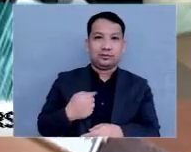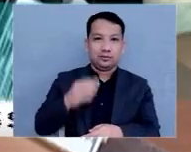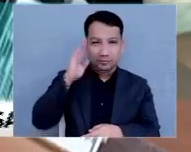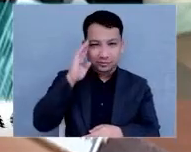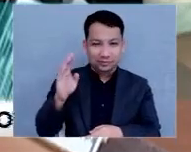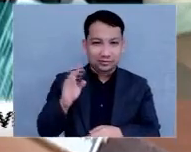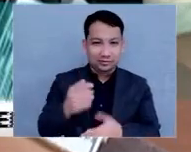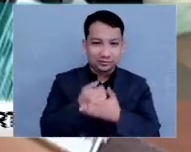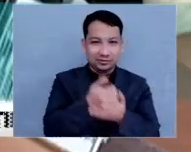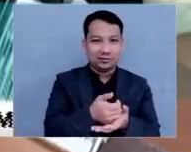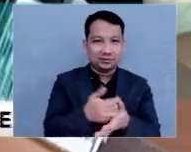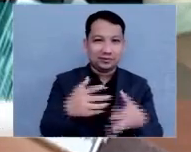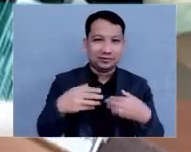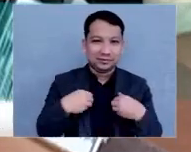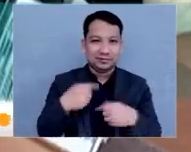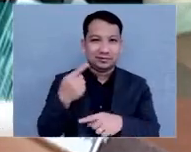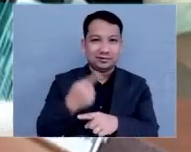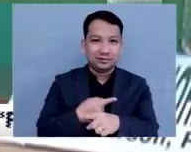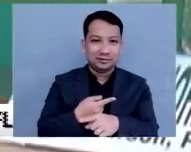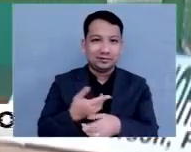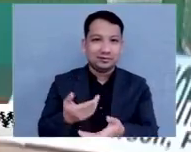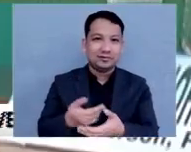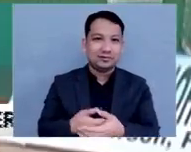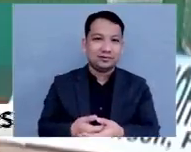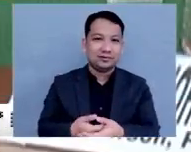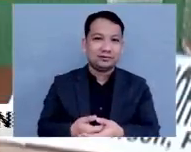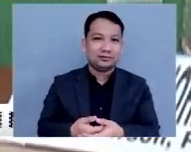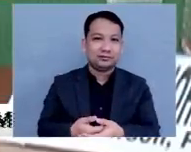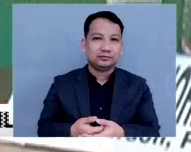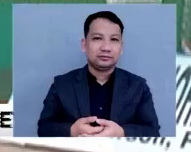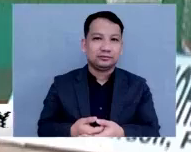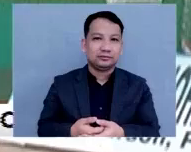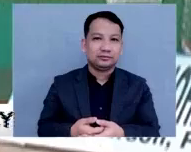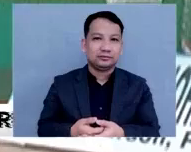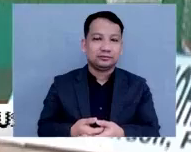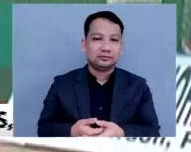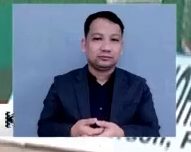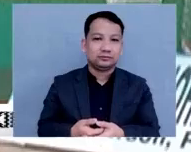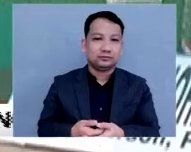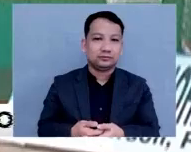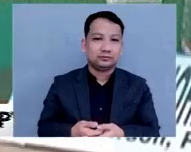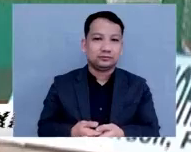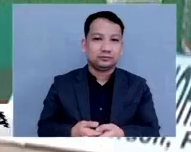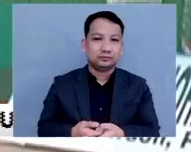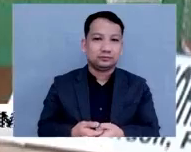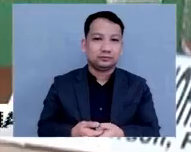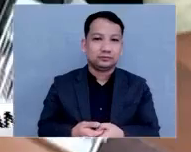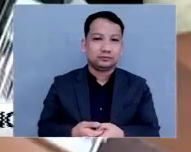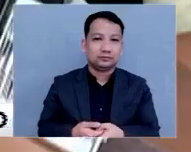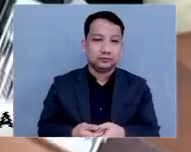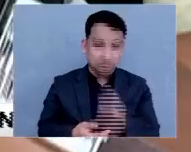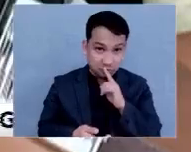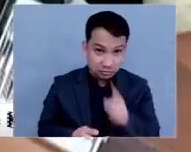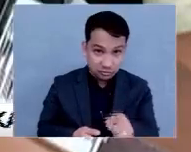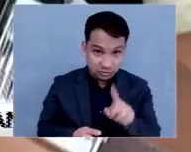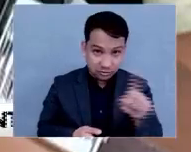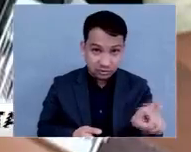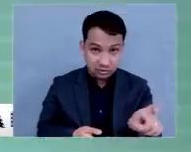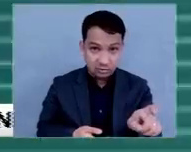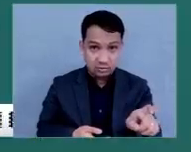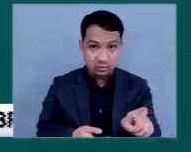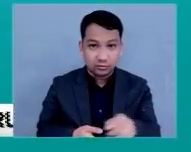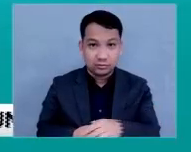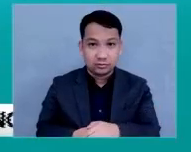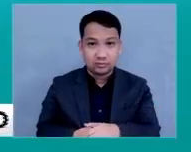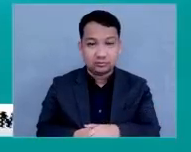tumatanggap ng pera galing SAO wala pong ganon pong nangyayari Sigurado ka Sigurado po